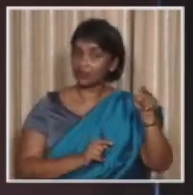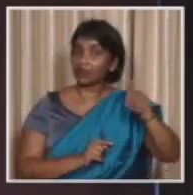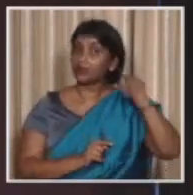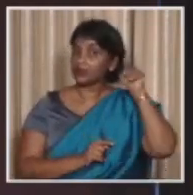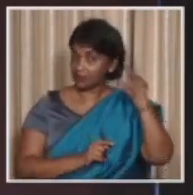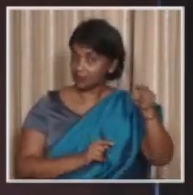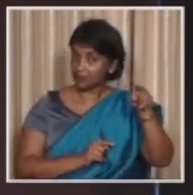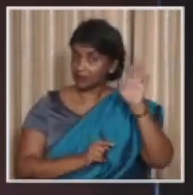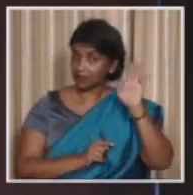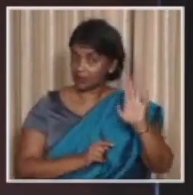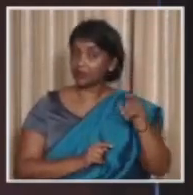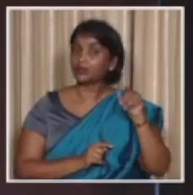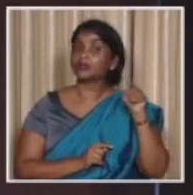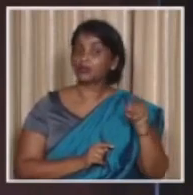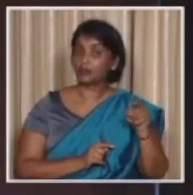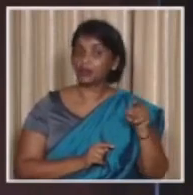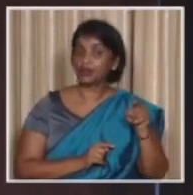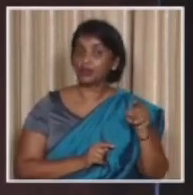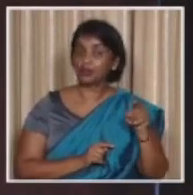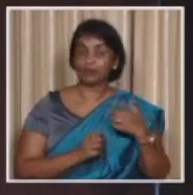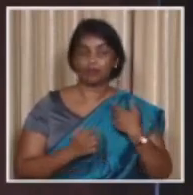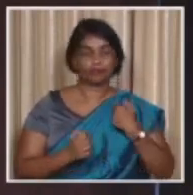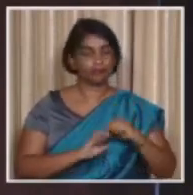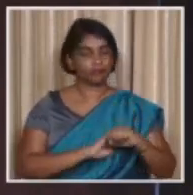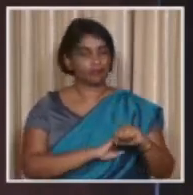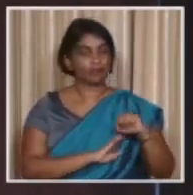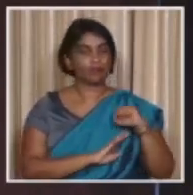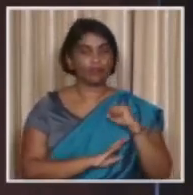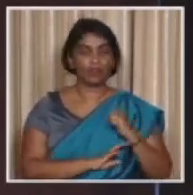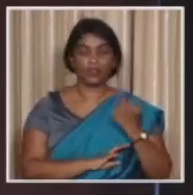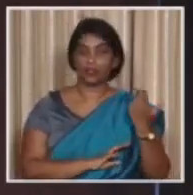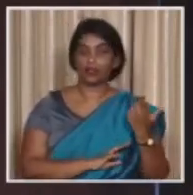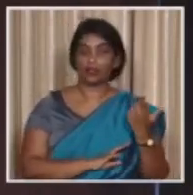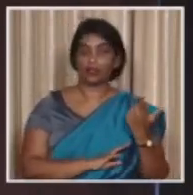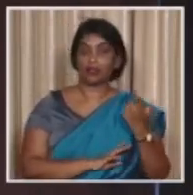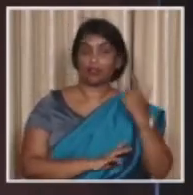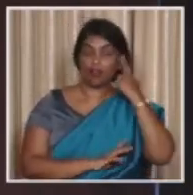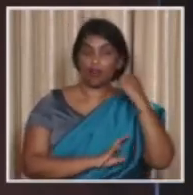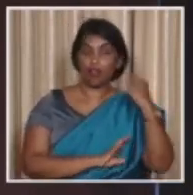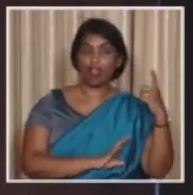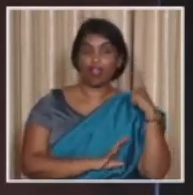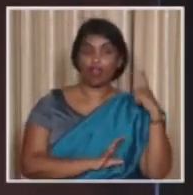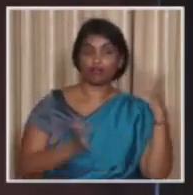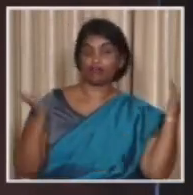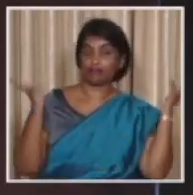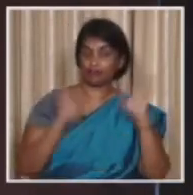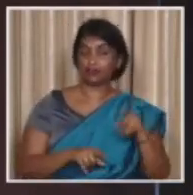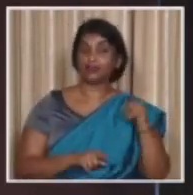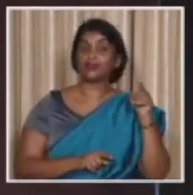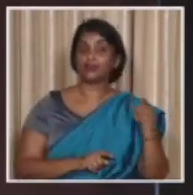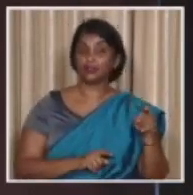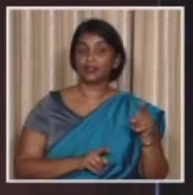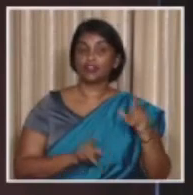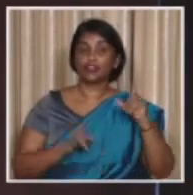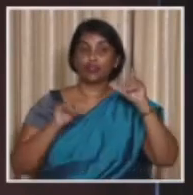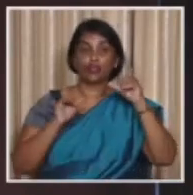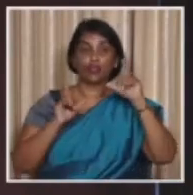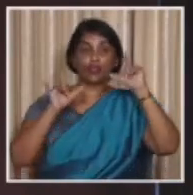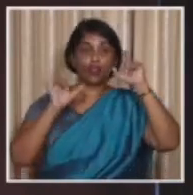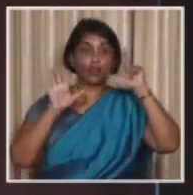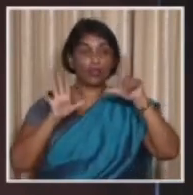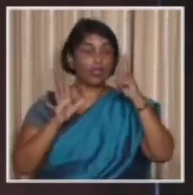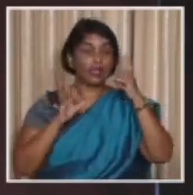එතුමාට මේ එතුමාගේ මොකක්ද එක ආරූඪ කරගන්න කළු හමුදා බලකාය දාගෙන මේ නිදහස් උත්සවයේ